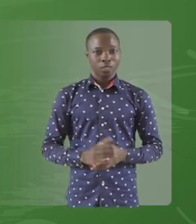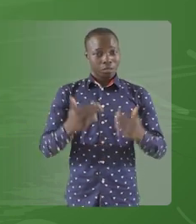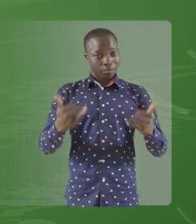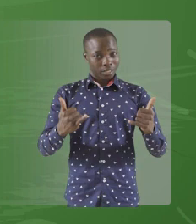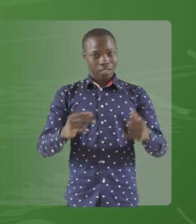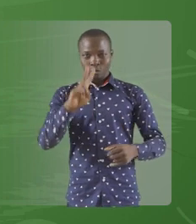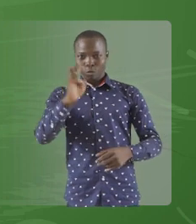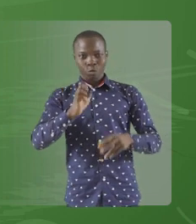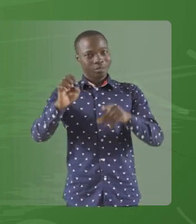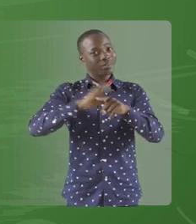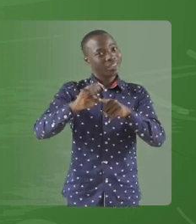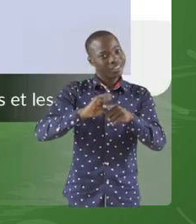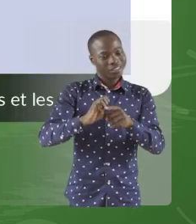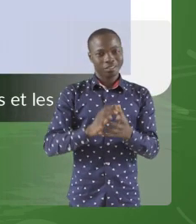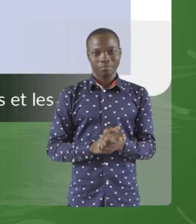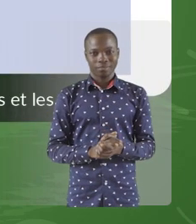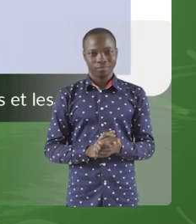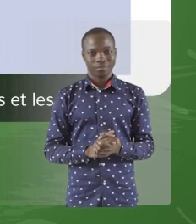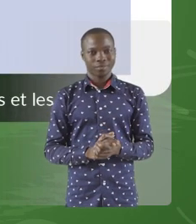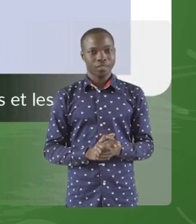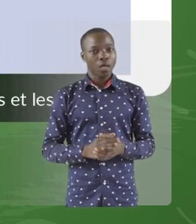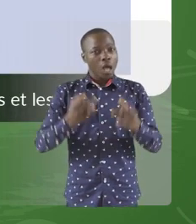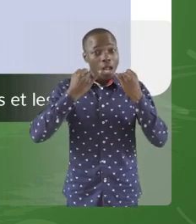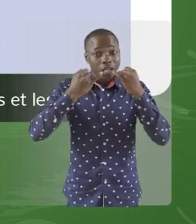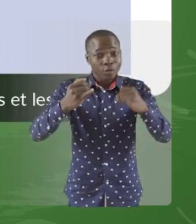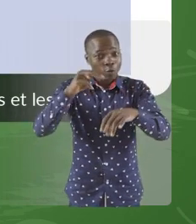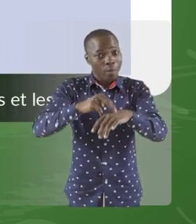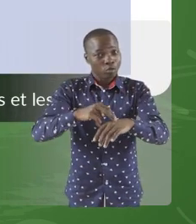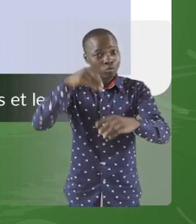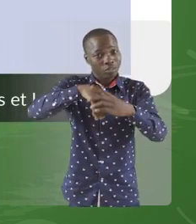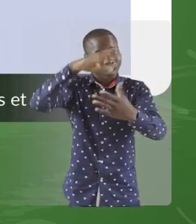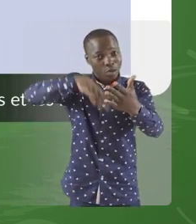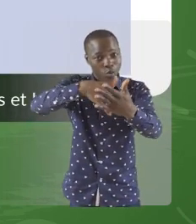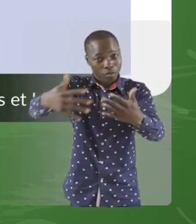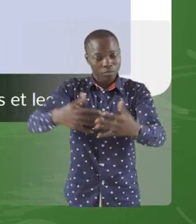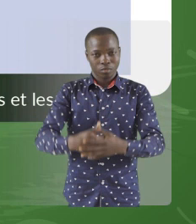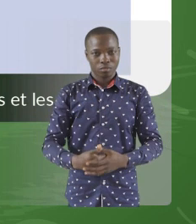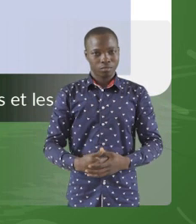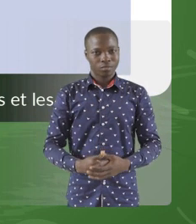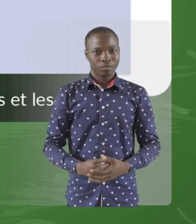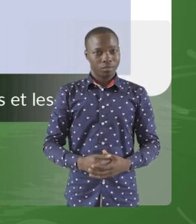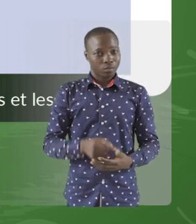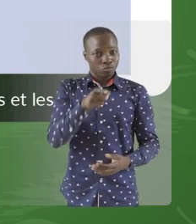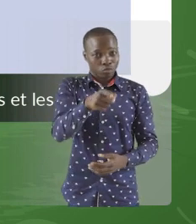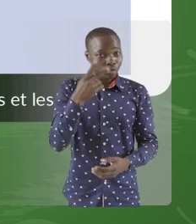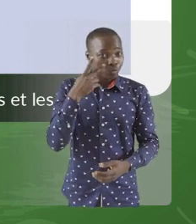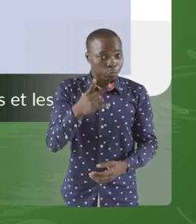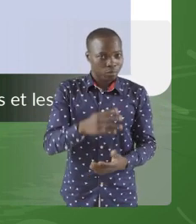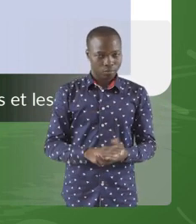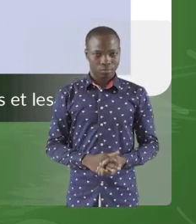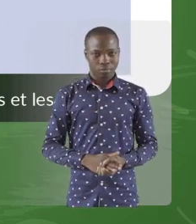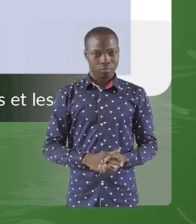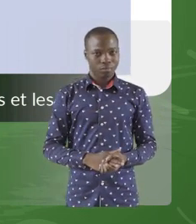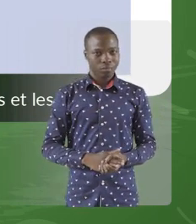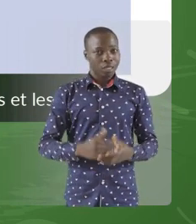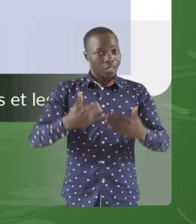Deuxième exercice, les informations du tableau qui vous est présenté se